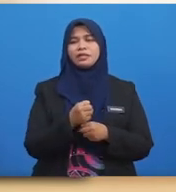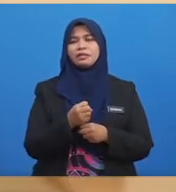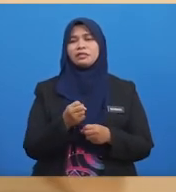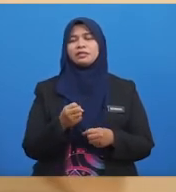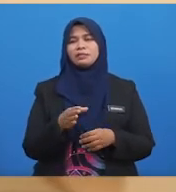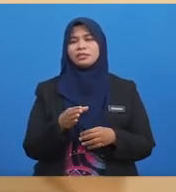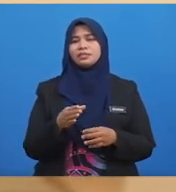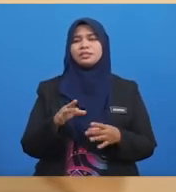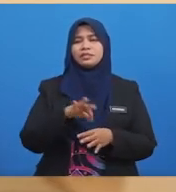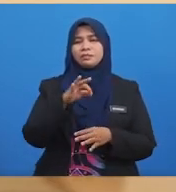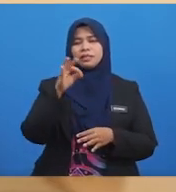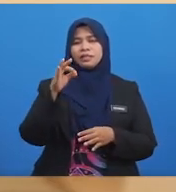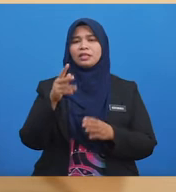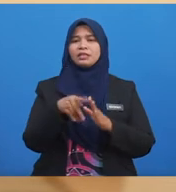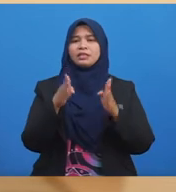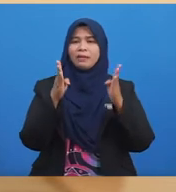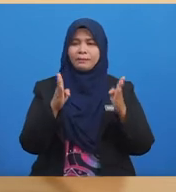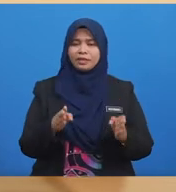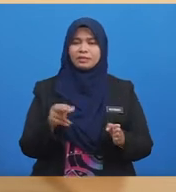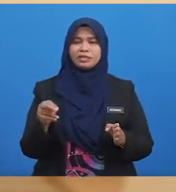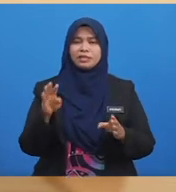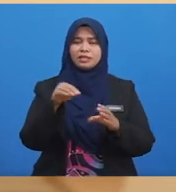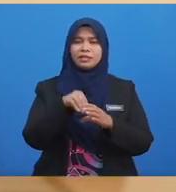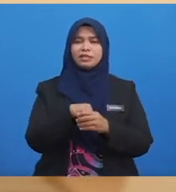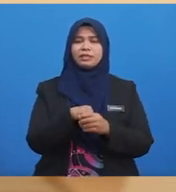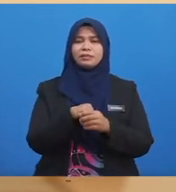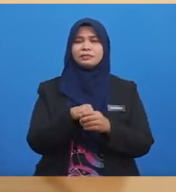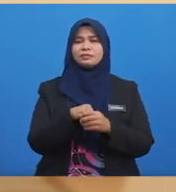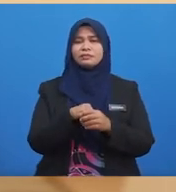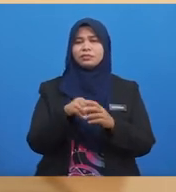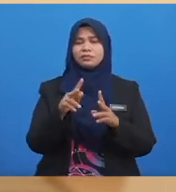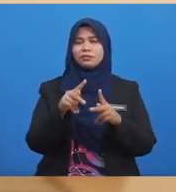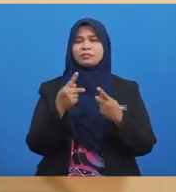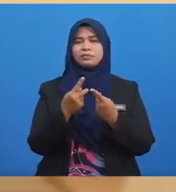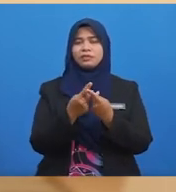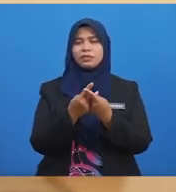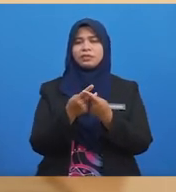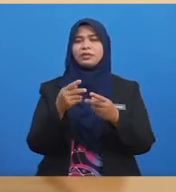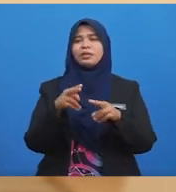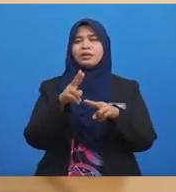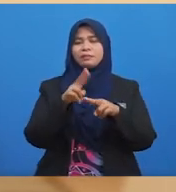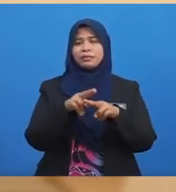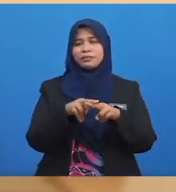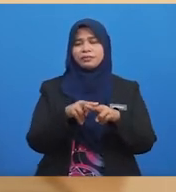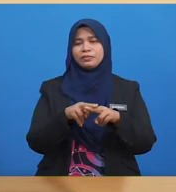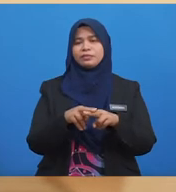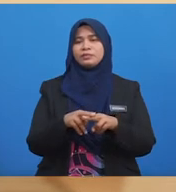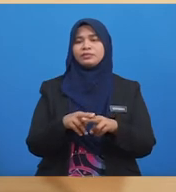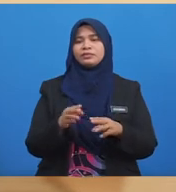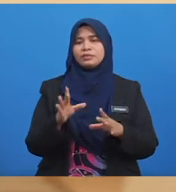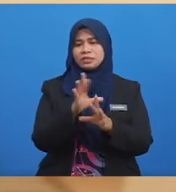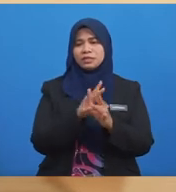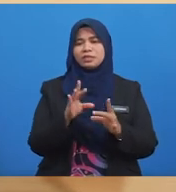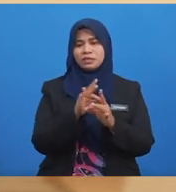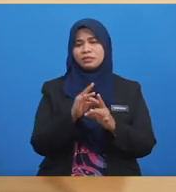tempatan malah dapat meniup semangat kebangsaan dan semangat patriotisme di kalangan penduduk tempatan